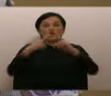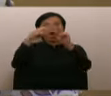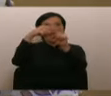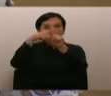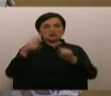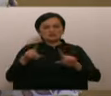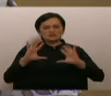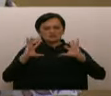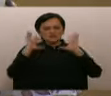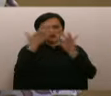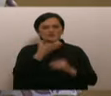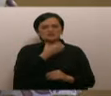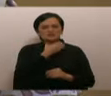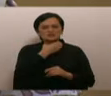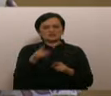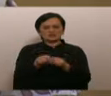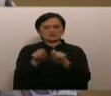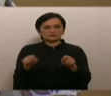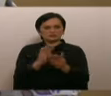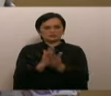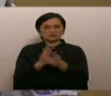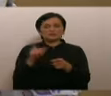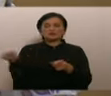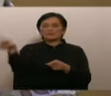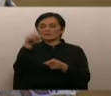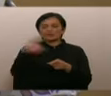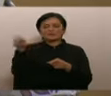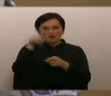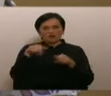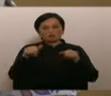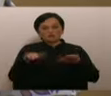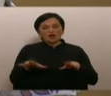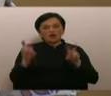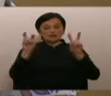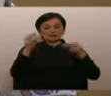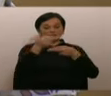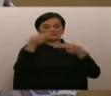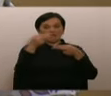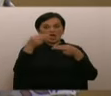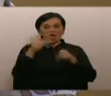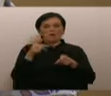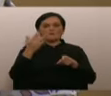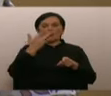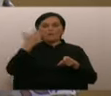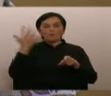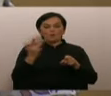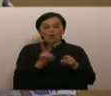სერიოზული კრიზისი, თქვენ გადაწყვეტეთ, რომ ეს თემა გახადოთ რაღაცა